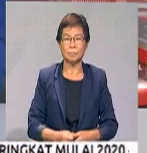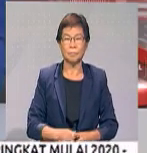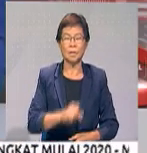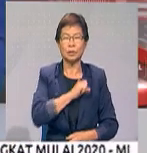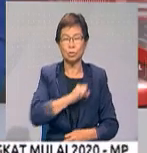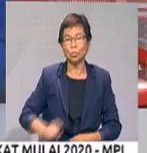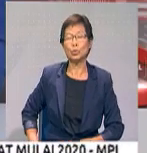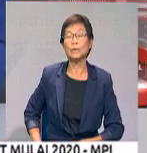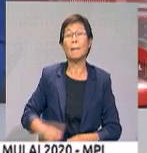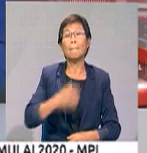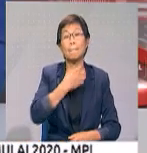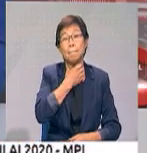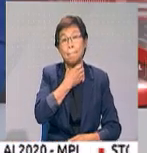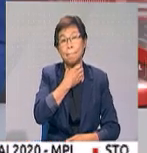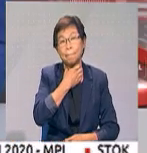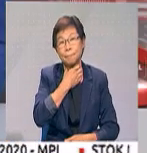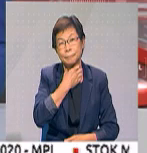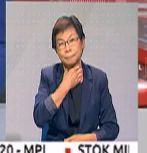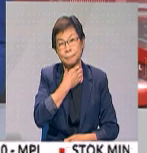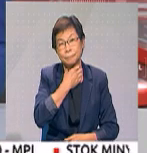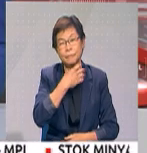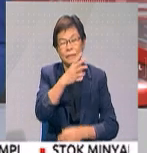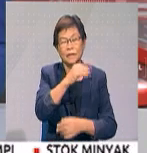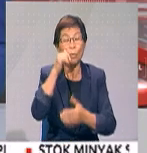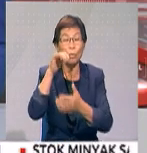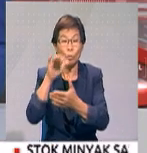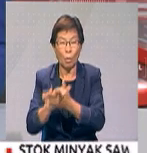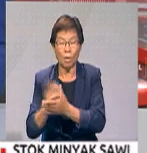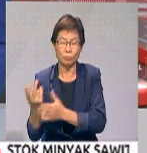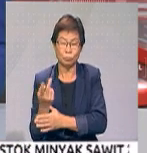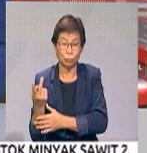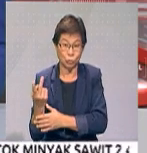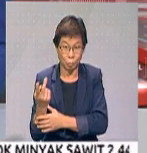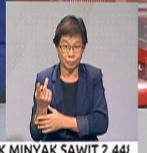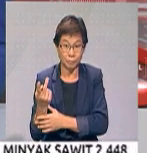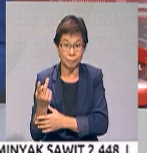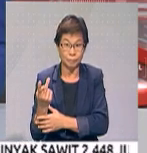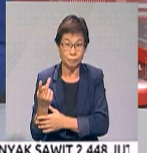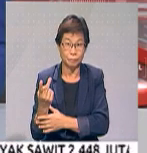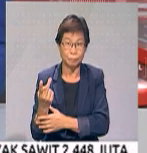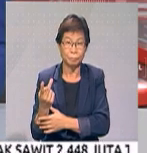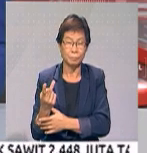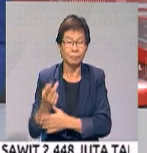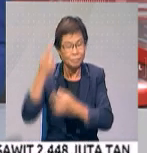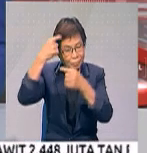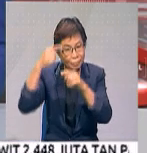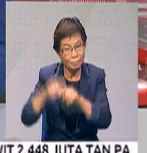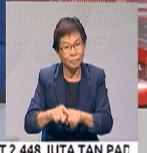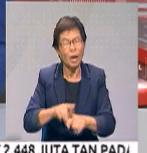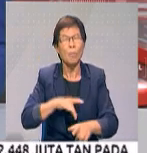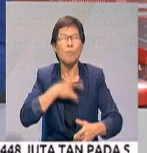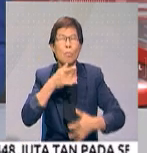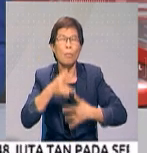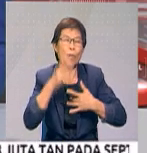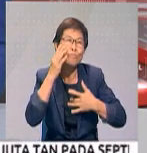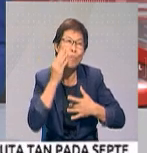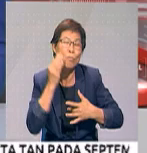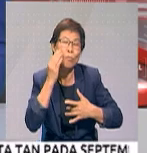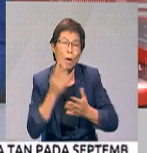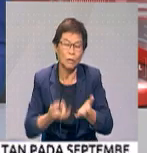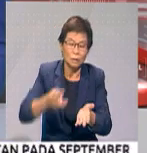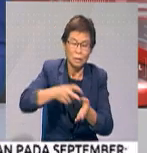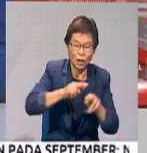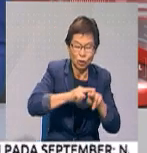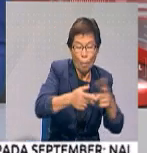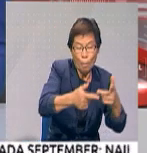Sultan Perak Sultan Nazrin Muizuddin Shah serta Raja Permaisuri Perak Tuanku Zahra Salim berkenan merasai pengalaman menaiki